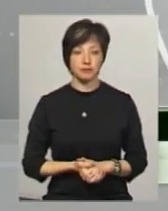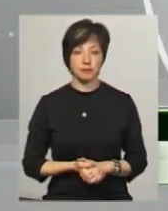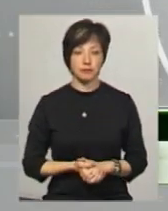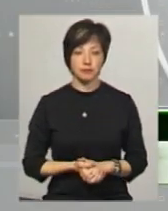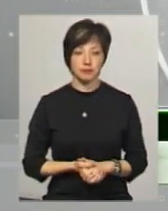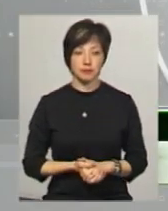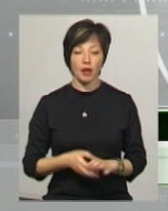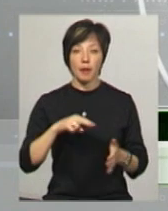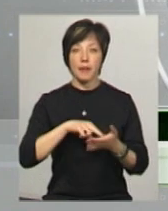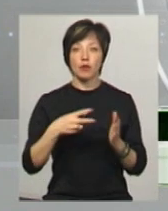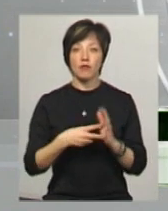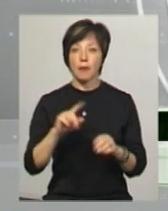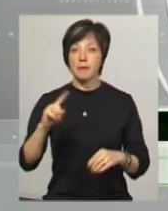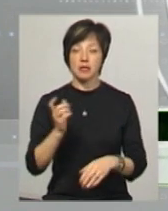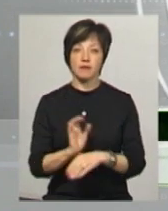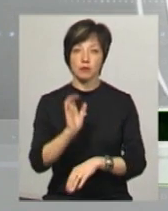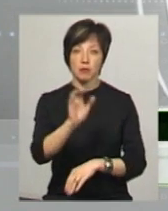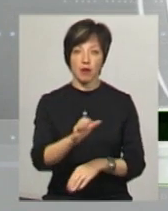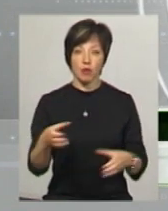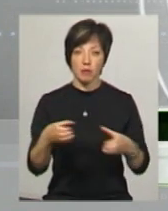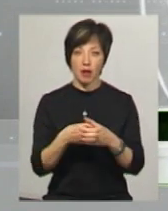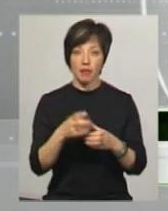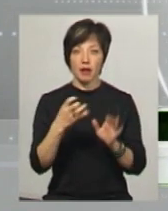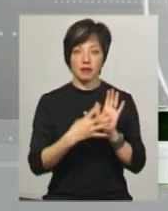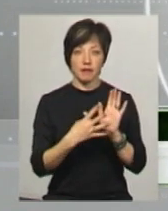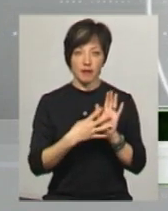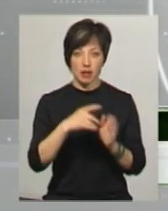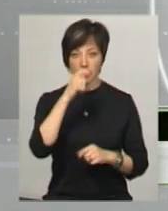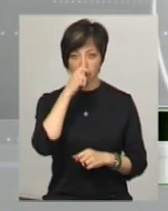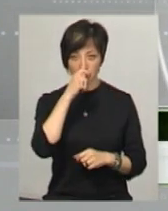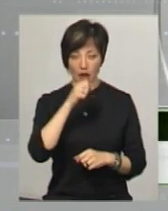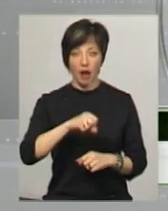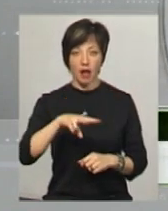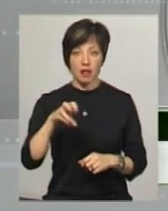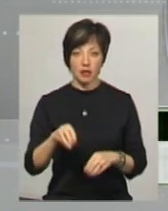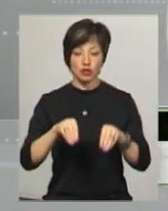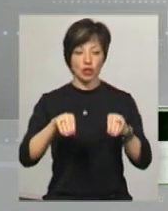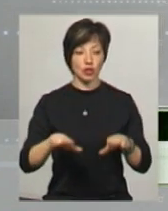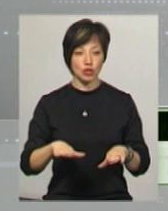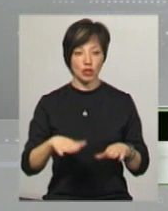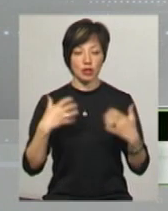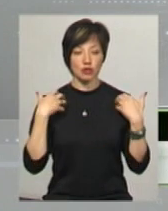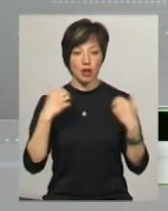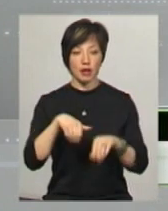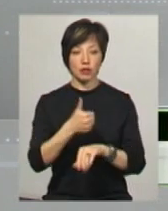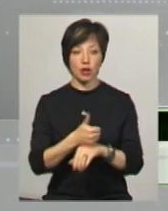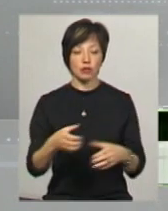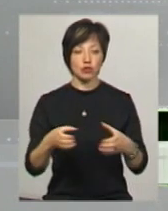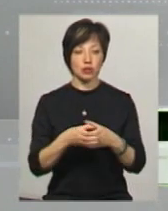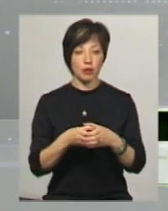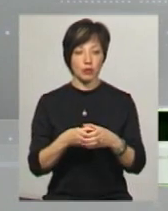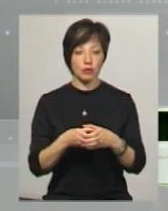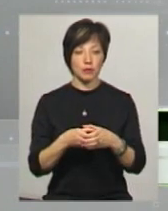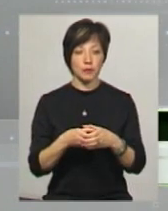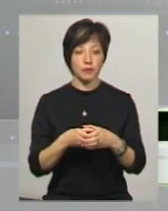Планувалася перша відправка команд призовників на 9 квітня, але за рішенням начальника генерального штабу,